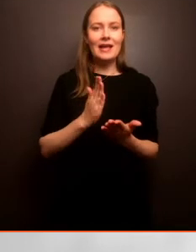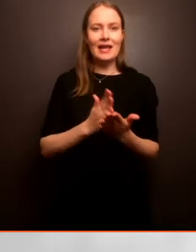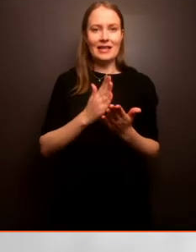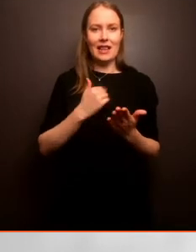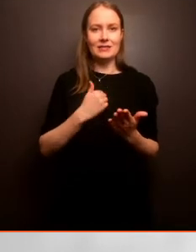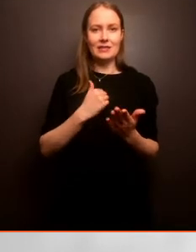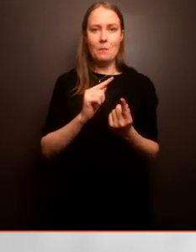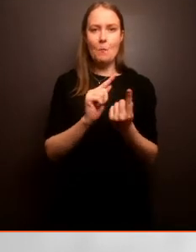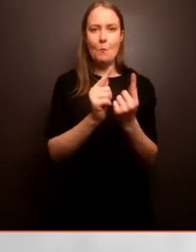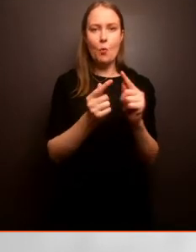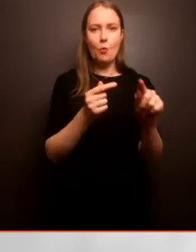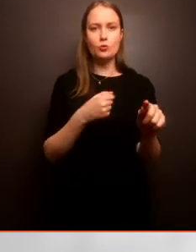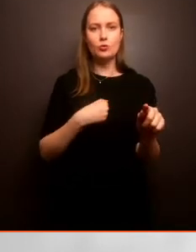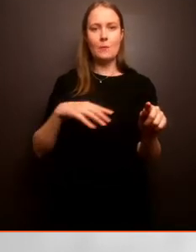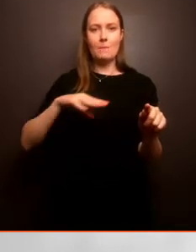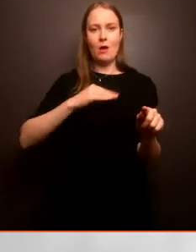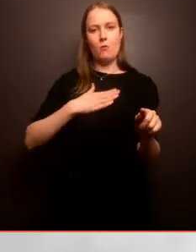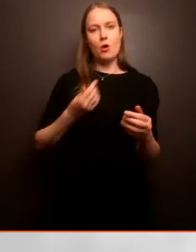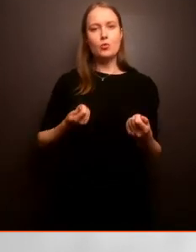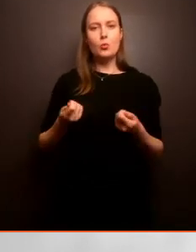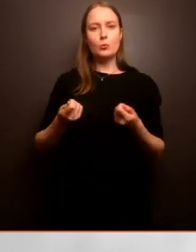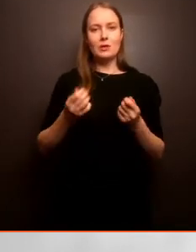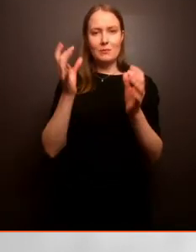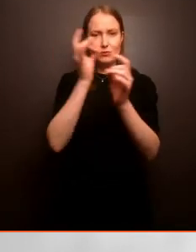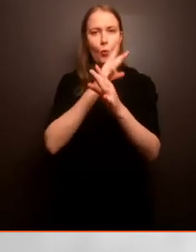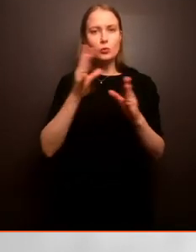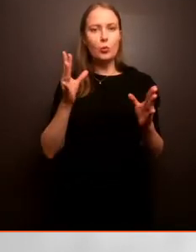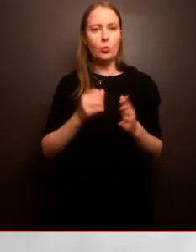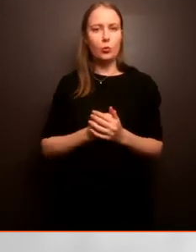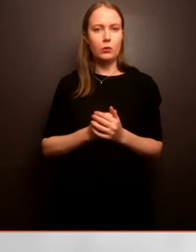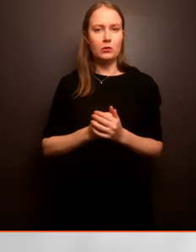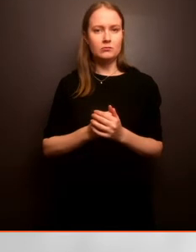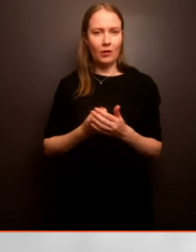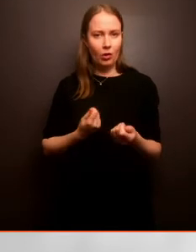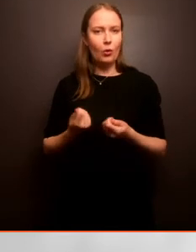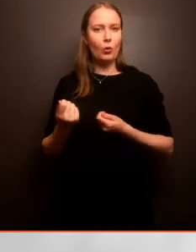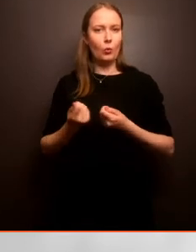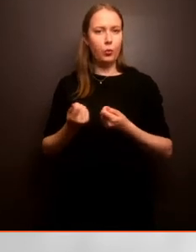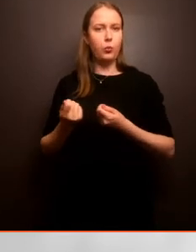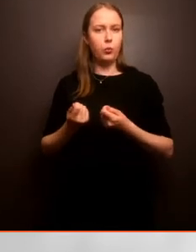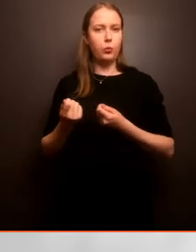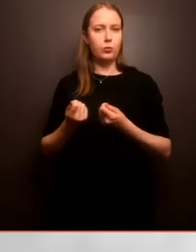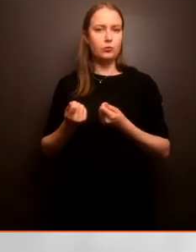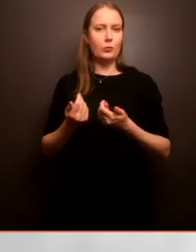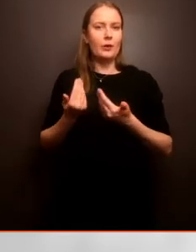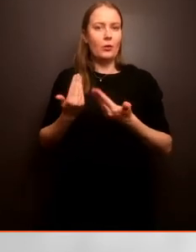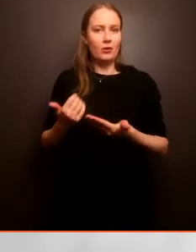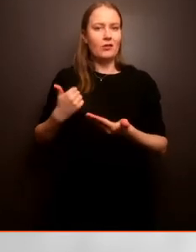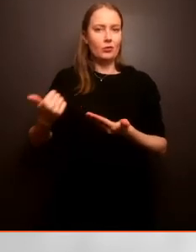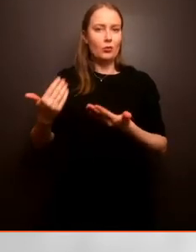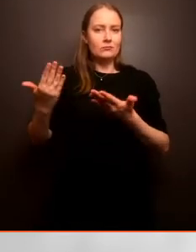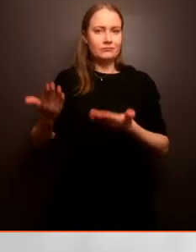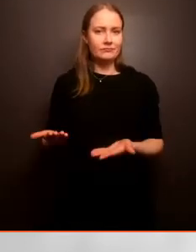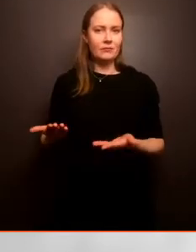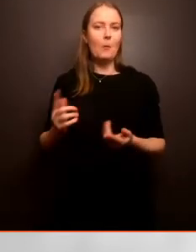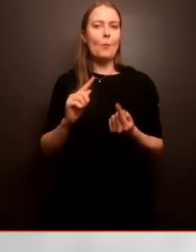puudutab see muutus ka meie juhtimiskultuuri. Ehk siis, kuna me jätkame muutunud äri- ja töömaailmas, siis küsimus